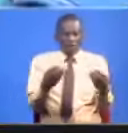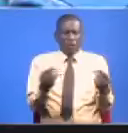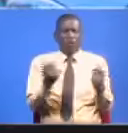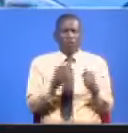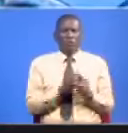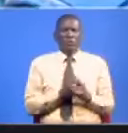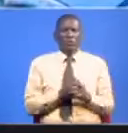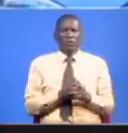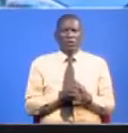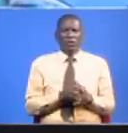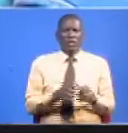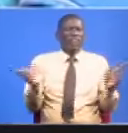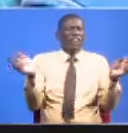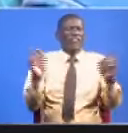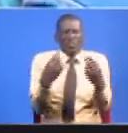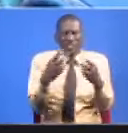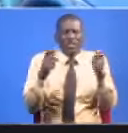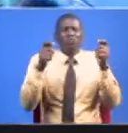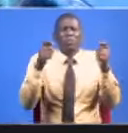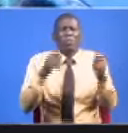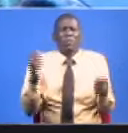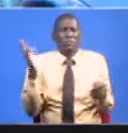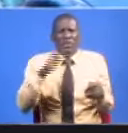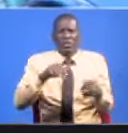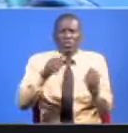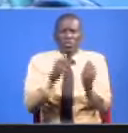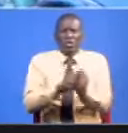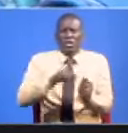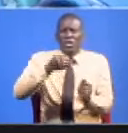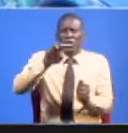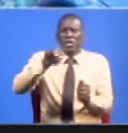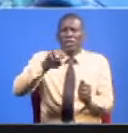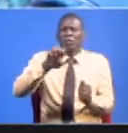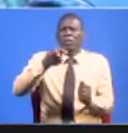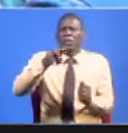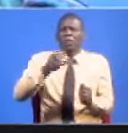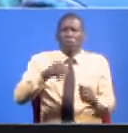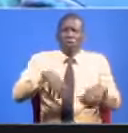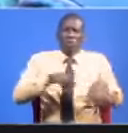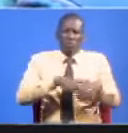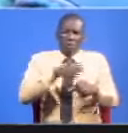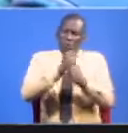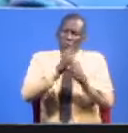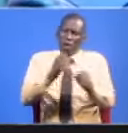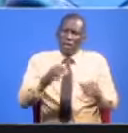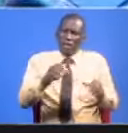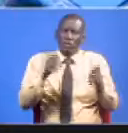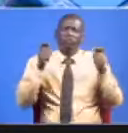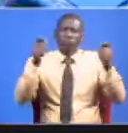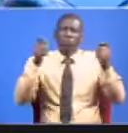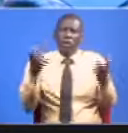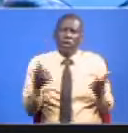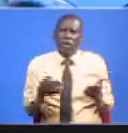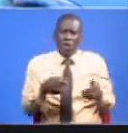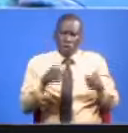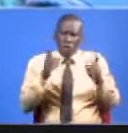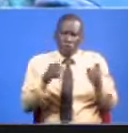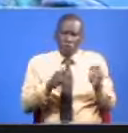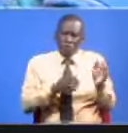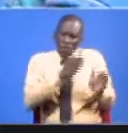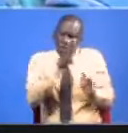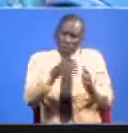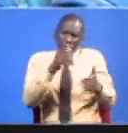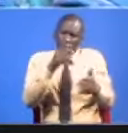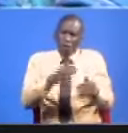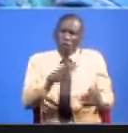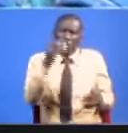yashughulikiwe. Hatujawahi ona mgomo ikimalizwa na memo. Wakati mgomo wafanyikazi wametoka nje, huwa tunatengeneza what